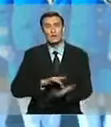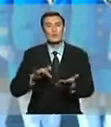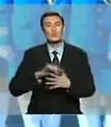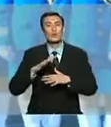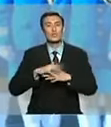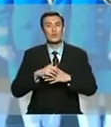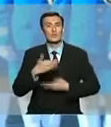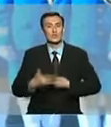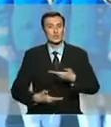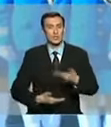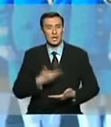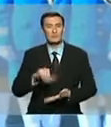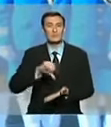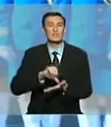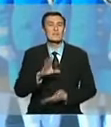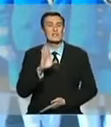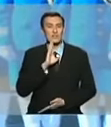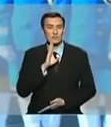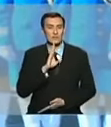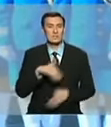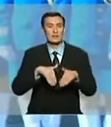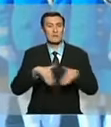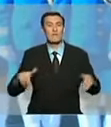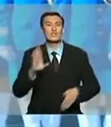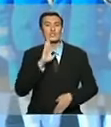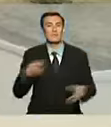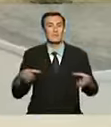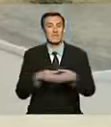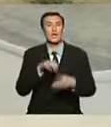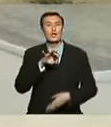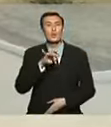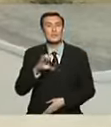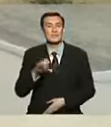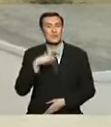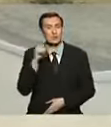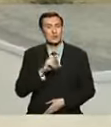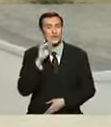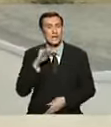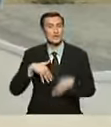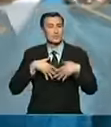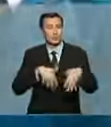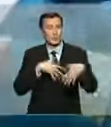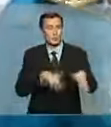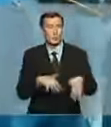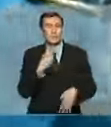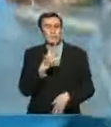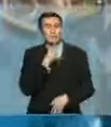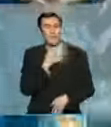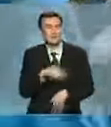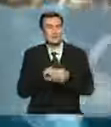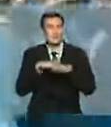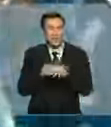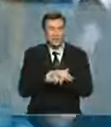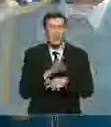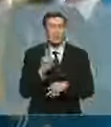Кшетау, чеканным шагом сегодня прошлись девушки. Члены строевого женского отряда «Тамирис» признаются, когда идут строем, приковывают взгляды.